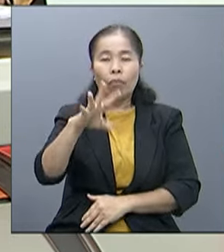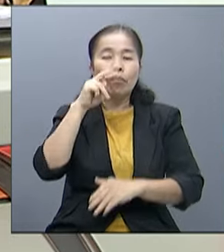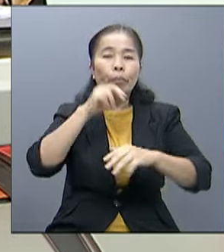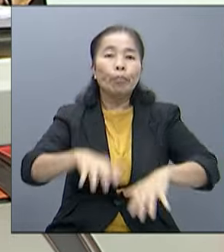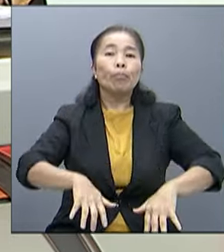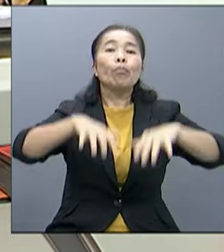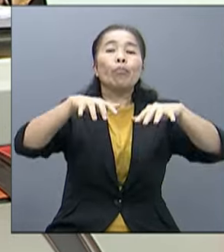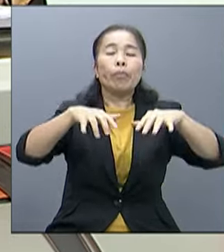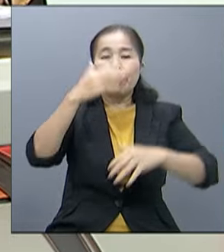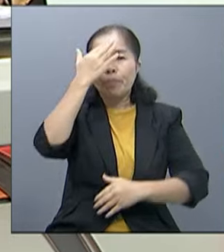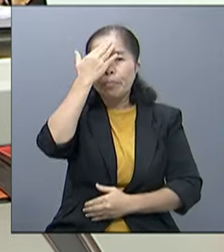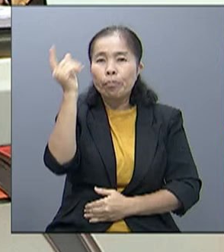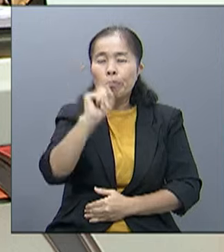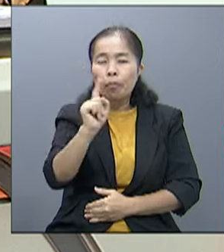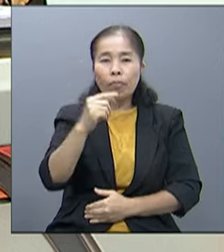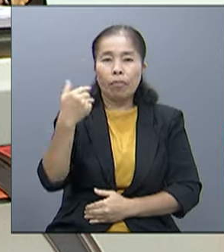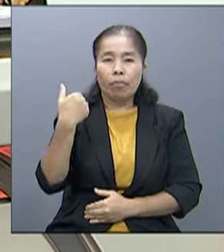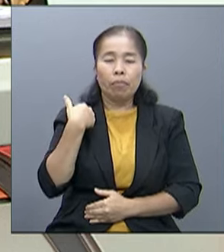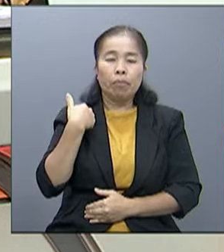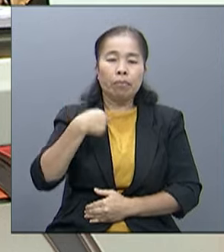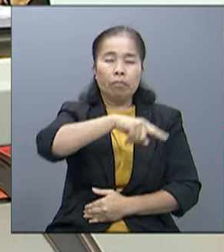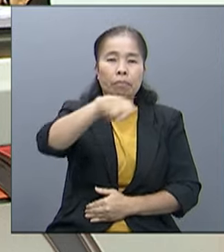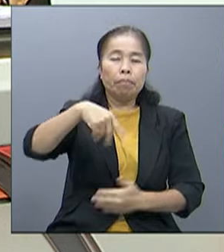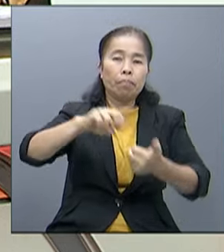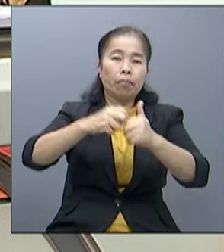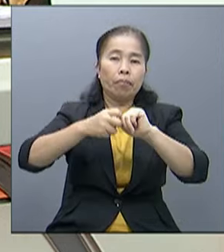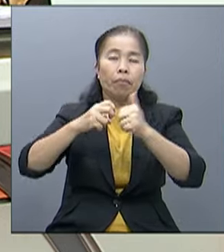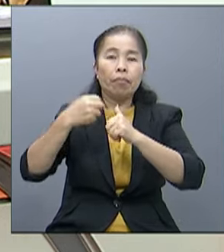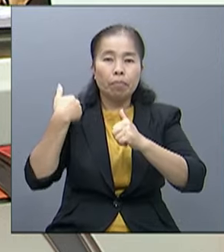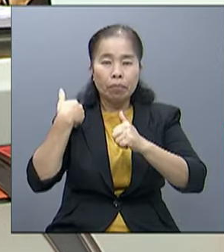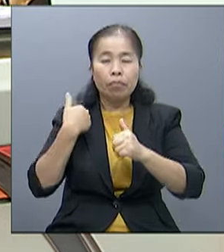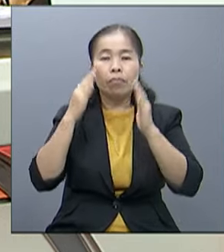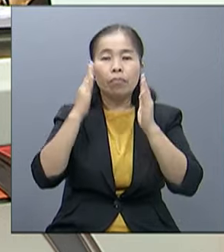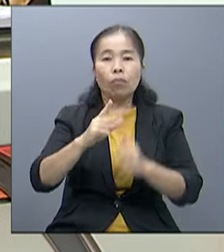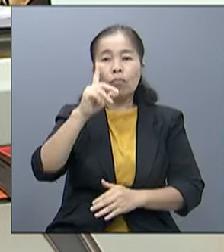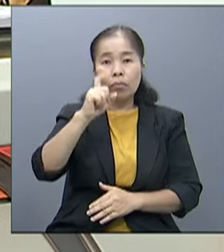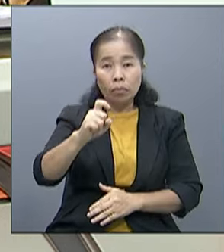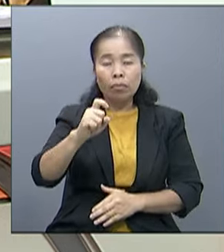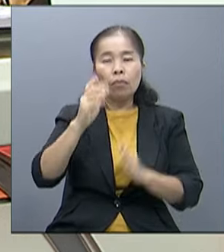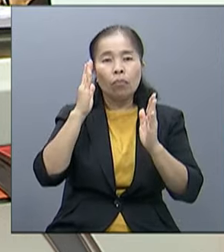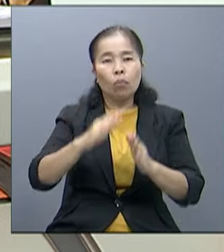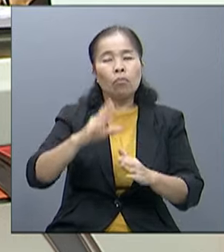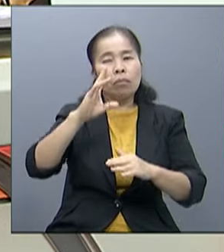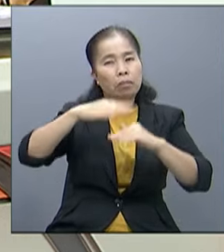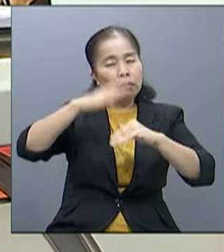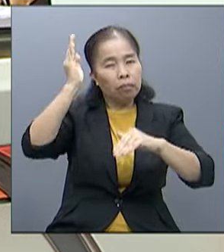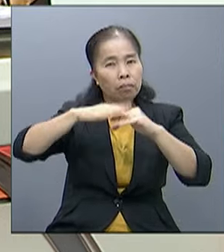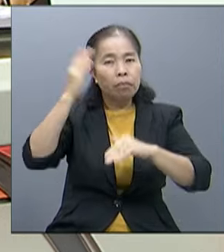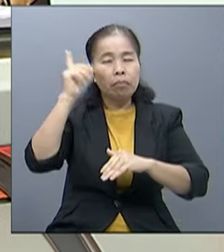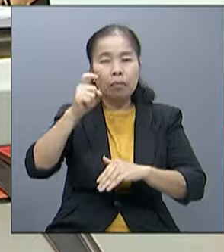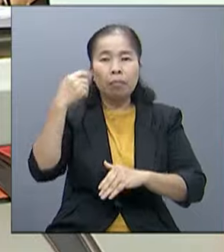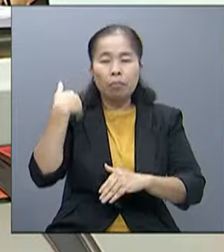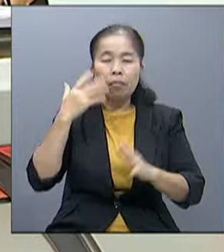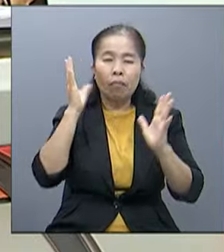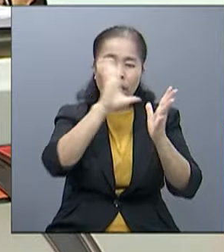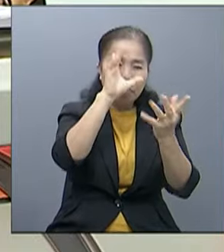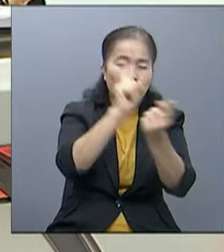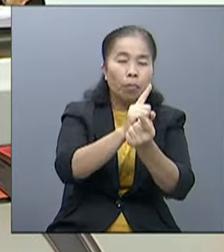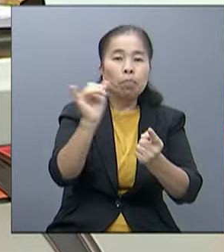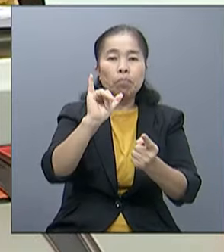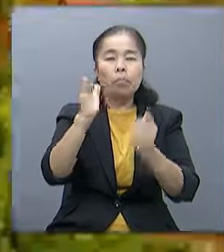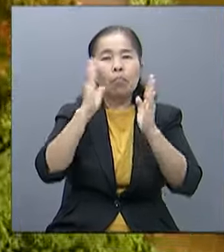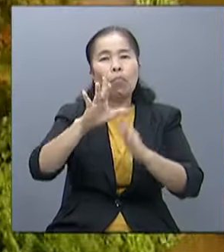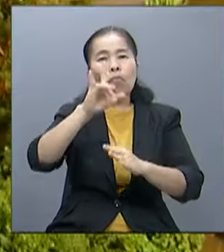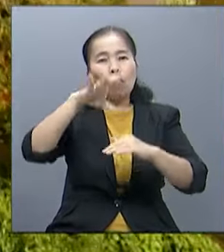เนื่องจากสถานการณ์ในพื้นที่ยังคงวิกฤตตัวเลขผู้เสียชีวิตยังคงสูงกว่า70คนและมีผู้สูญหายอีกนับร้อยชีวิต